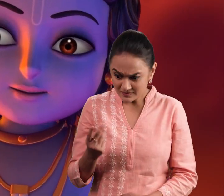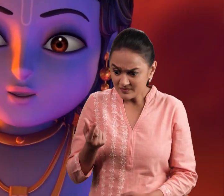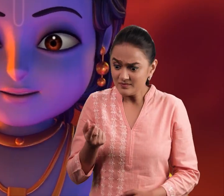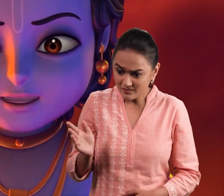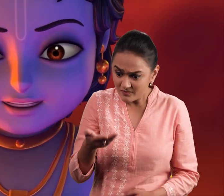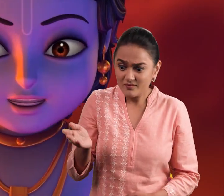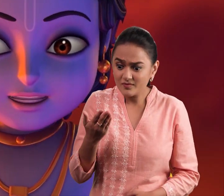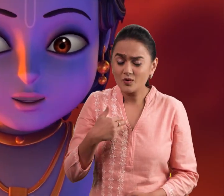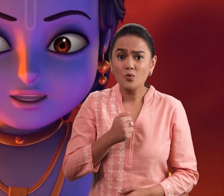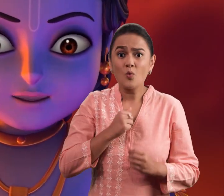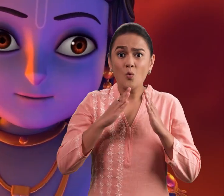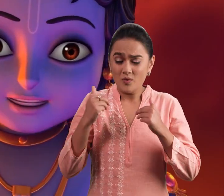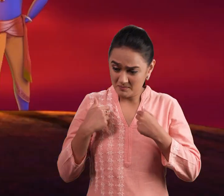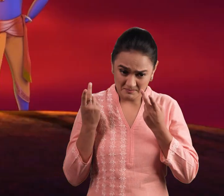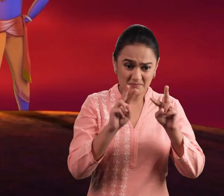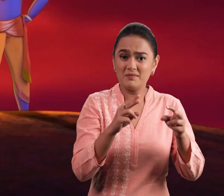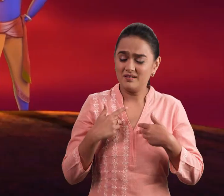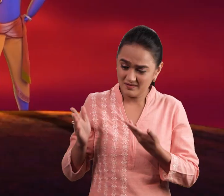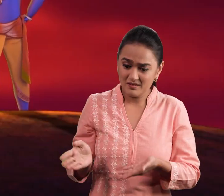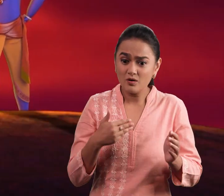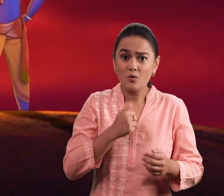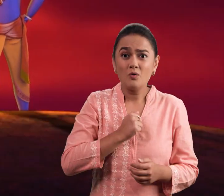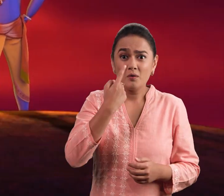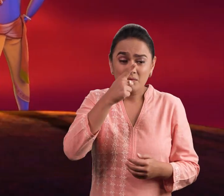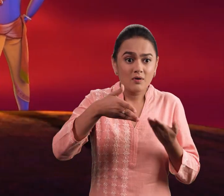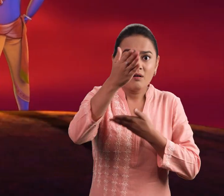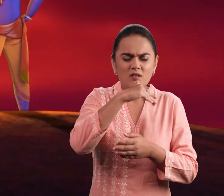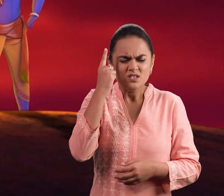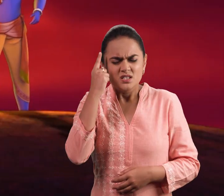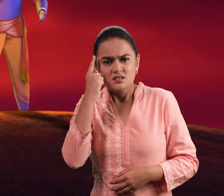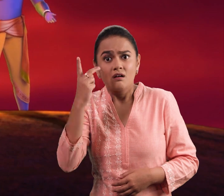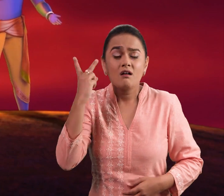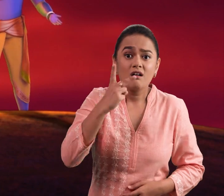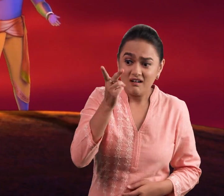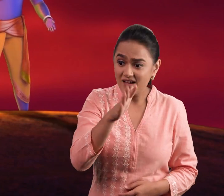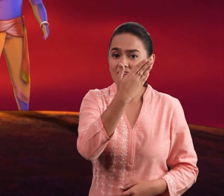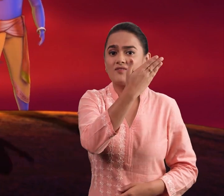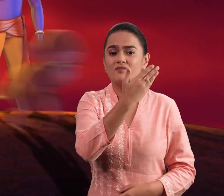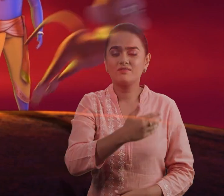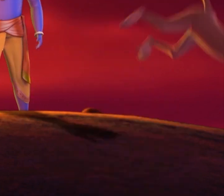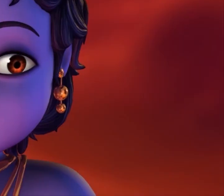जल्दी, हमें अपने घर लौटना चाहिए। हमारी माताएं चिंतित होकर हमें ढूंढ रही हैं।